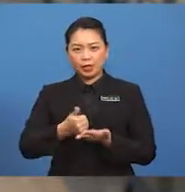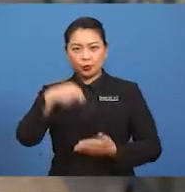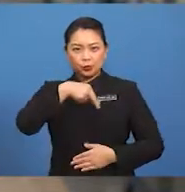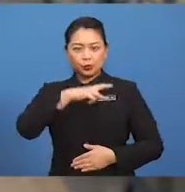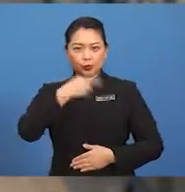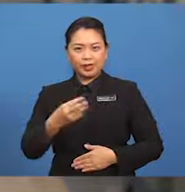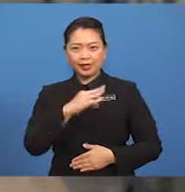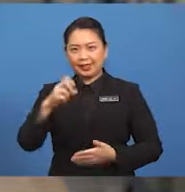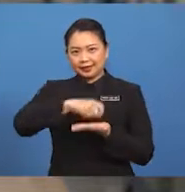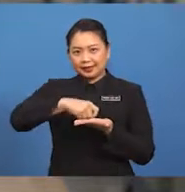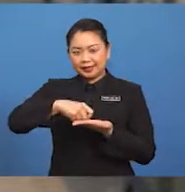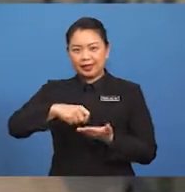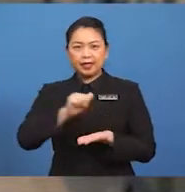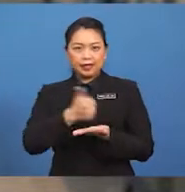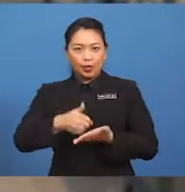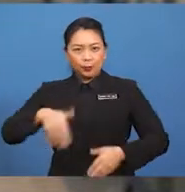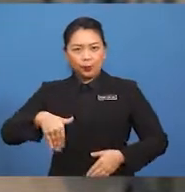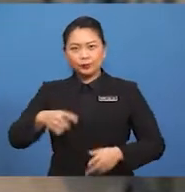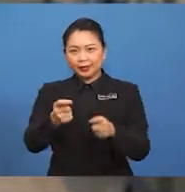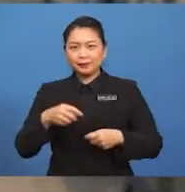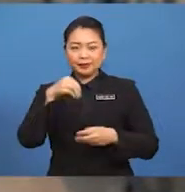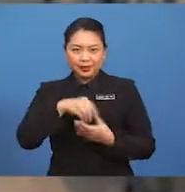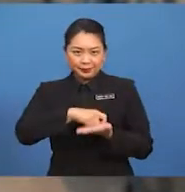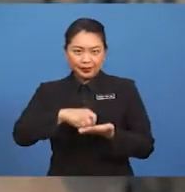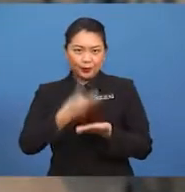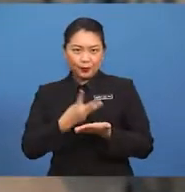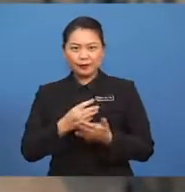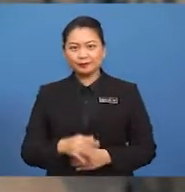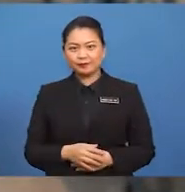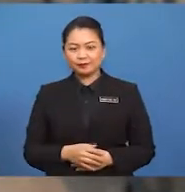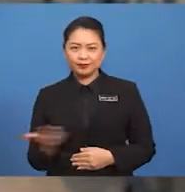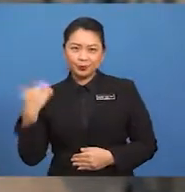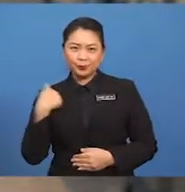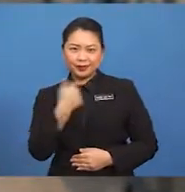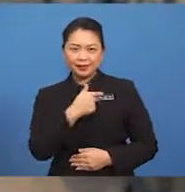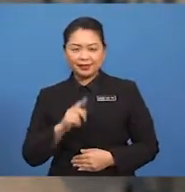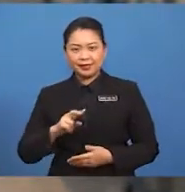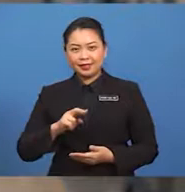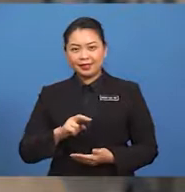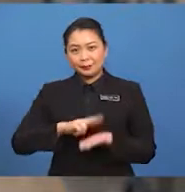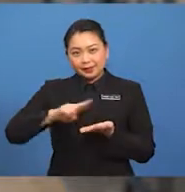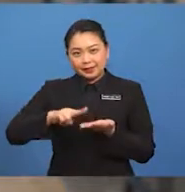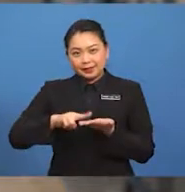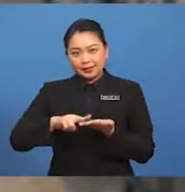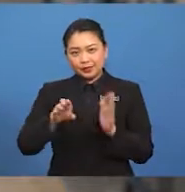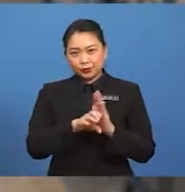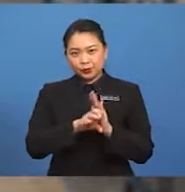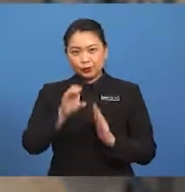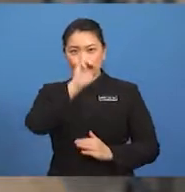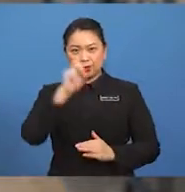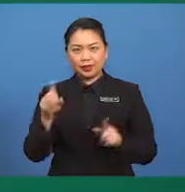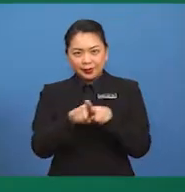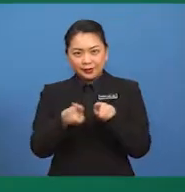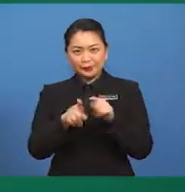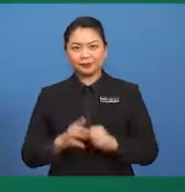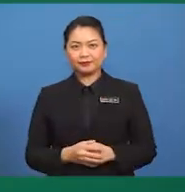dan catatan akaun belum terima dalam penyata kedudukan kewangan. Jom kita baca contoh soalan hutang lapuk ini